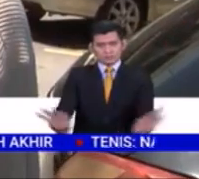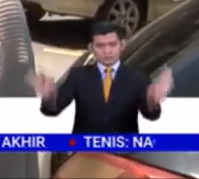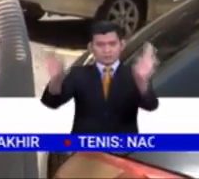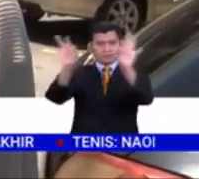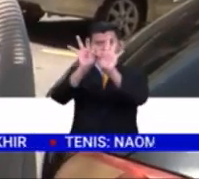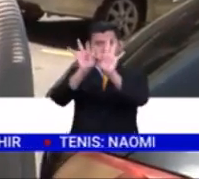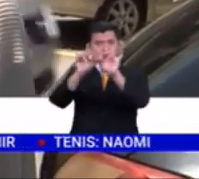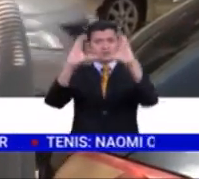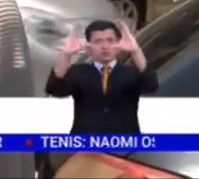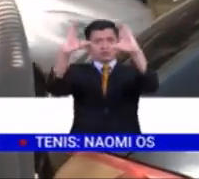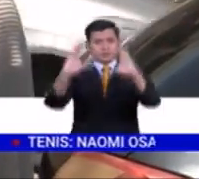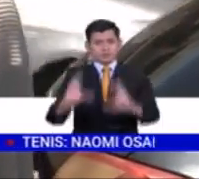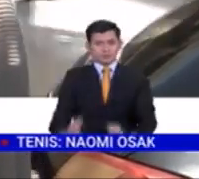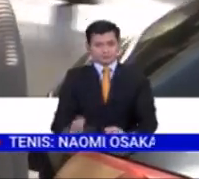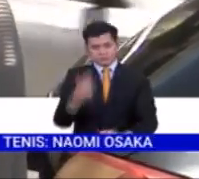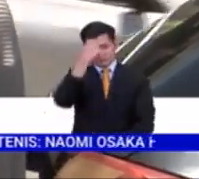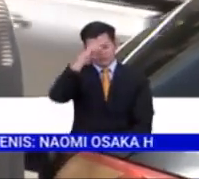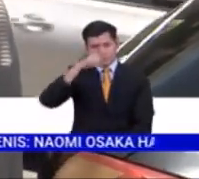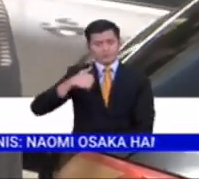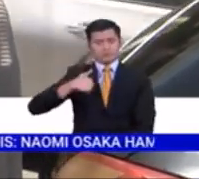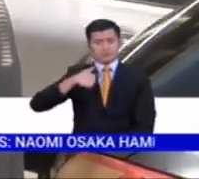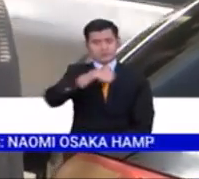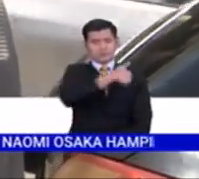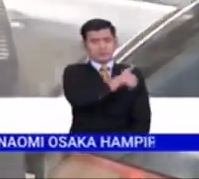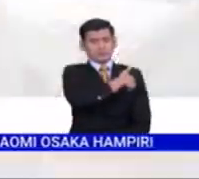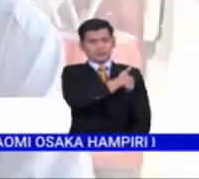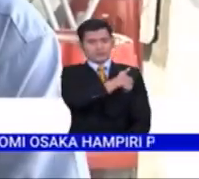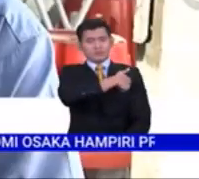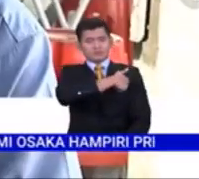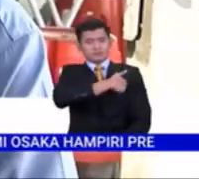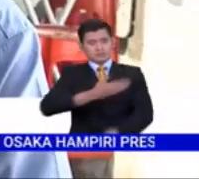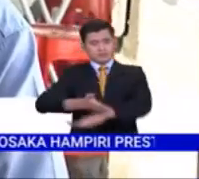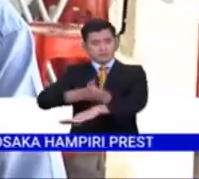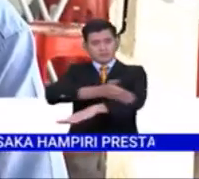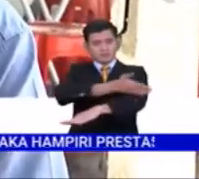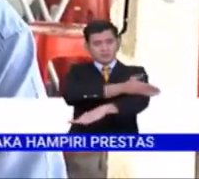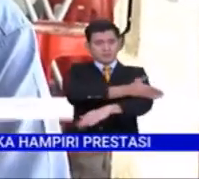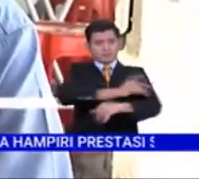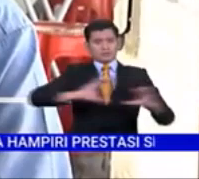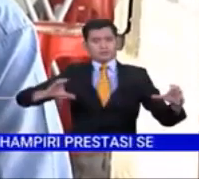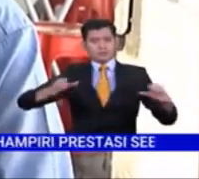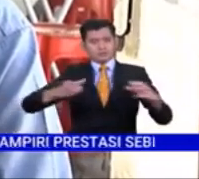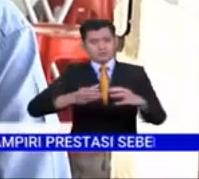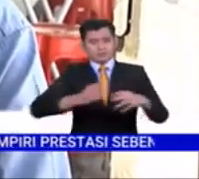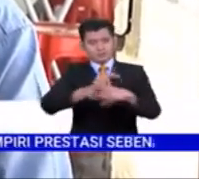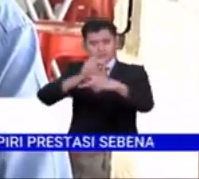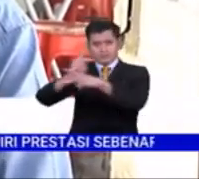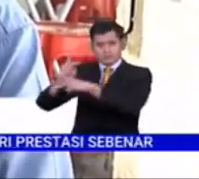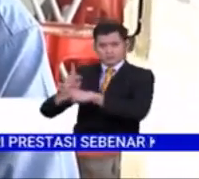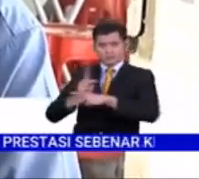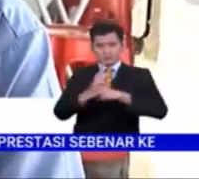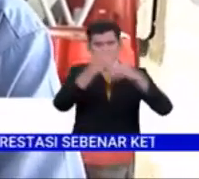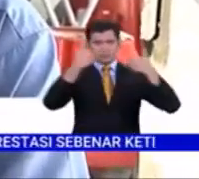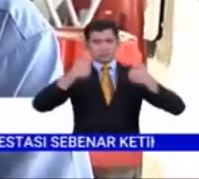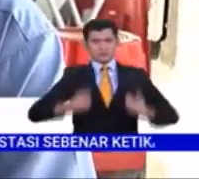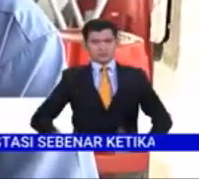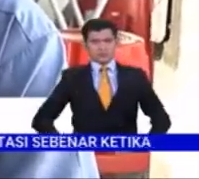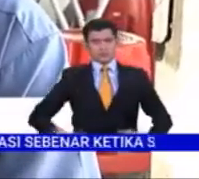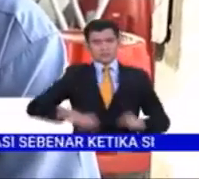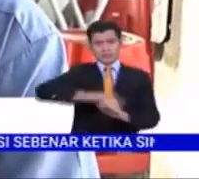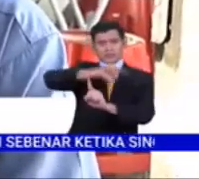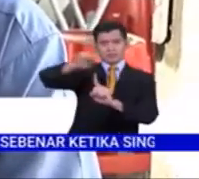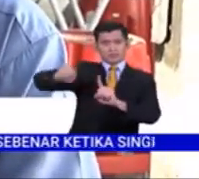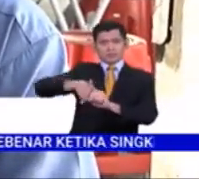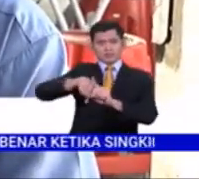punya cara untuk kita nak improve kita punya immune. Sebenarnya bila berada dalam endemik, perhatian